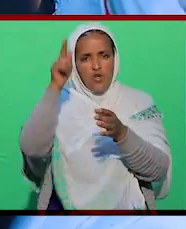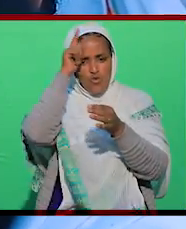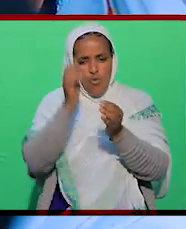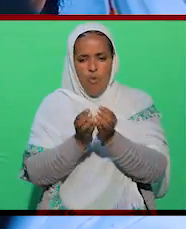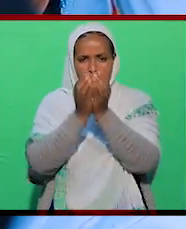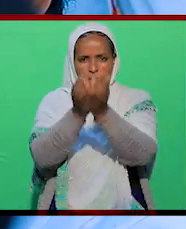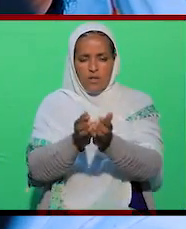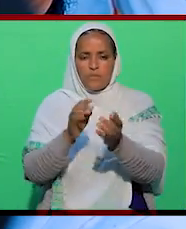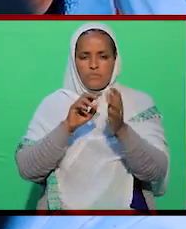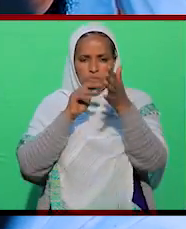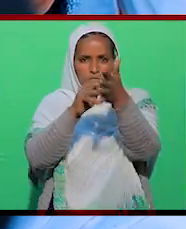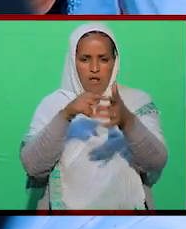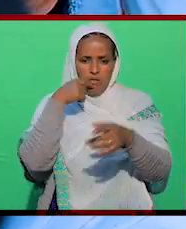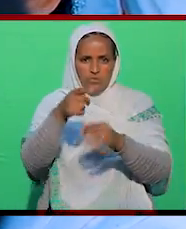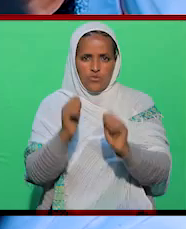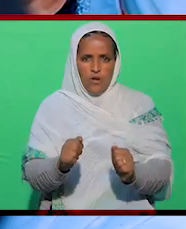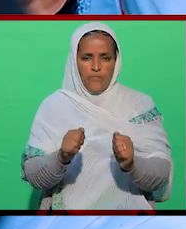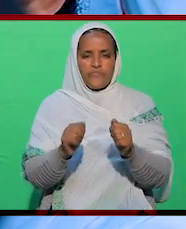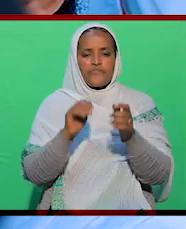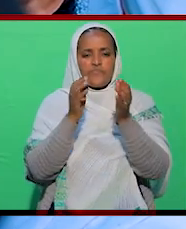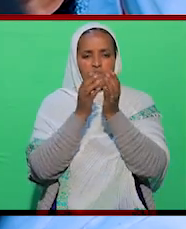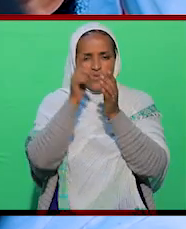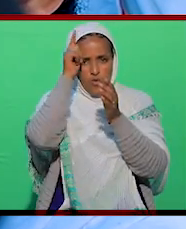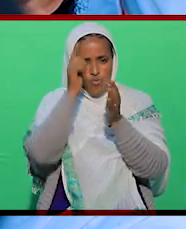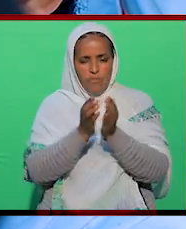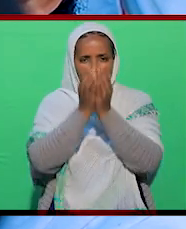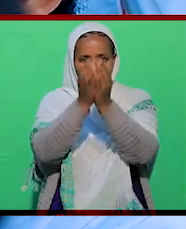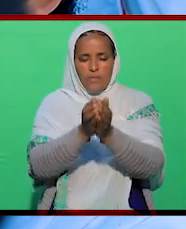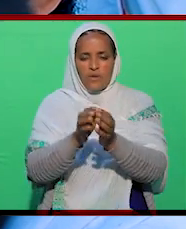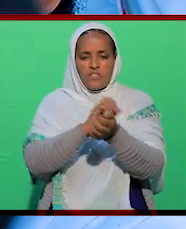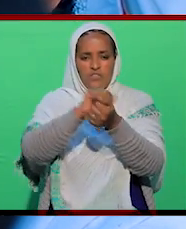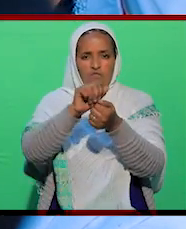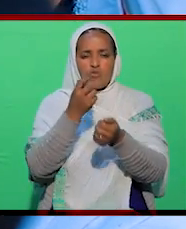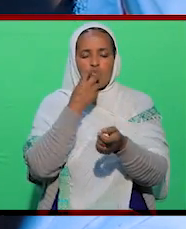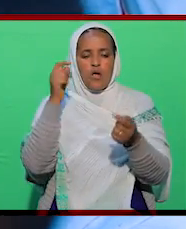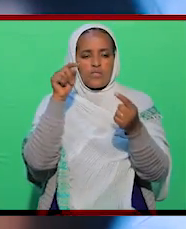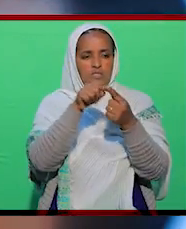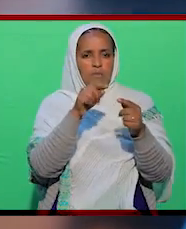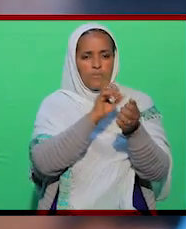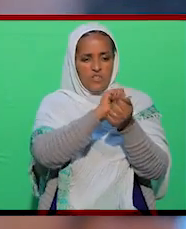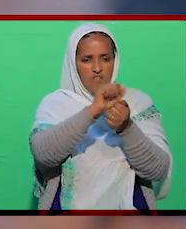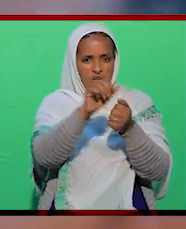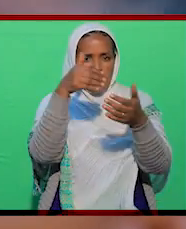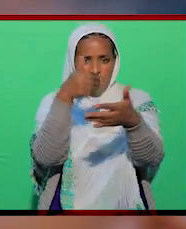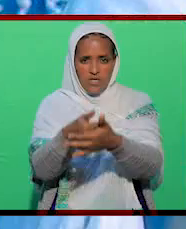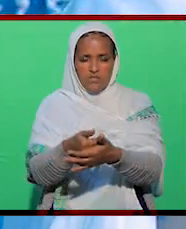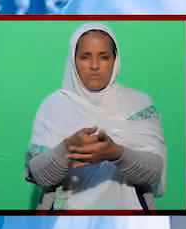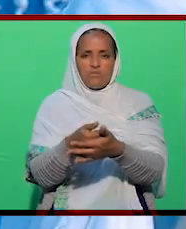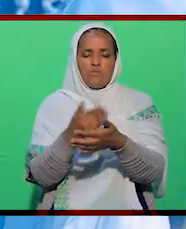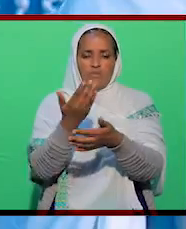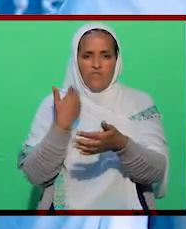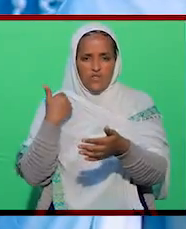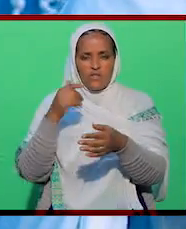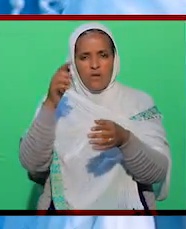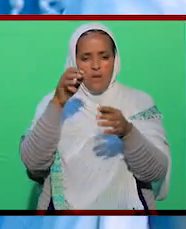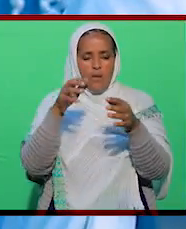ለምሳሌ የኖህን መርከብ ማንሳት እንችላለን የኖህ መርከብ የጥፋቱ ሐስ ከመጣ ድረስ ምን ላይ ነው የነበረው የጥፋቱ